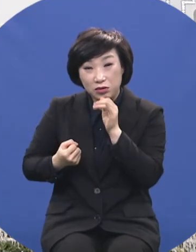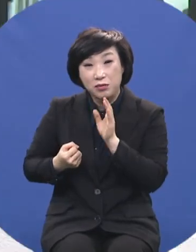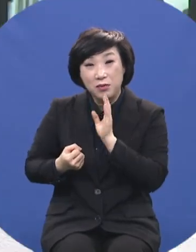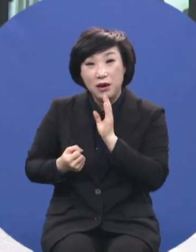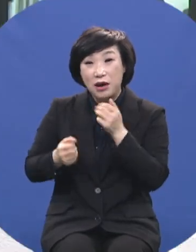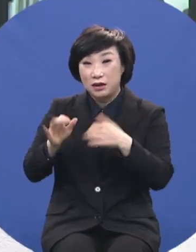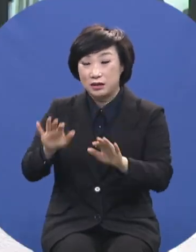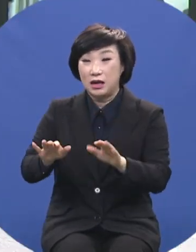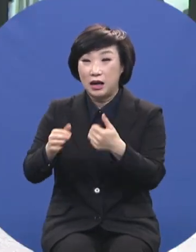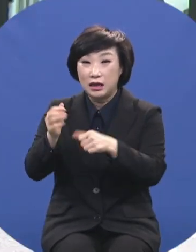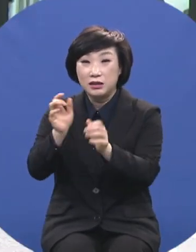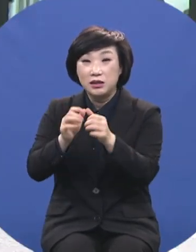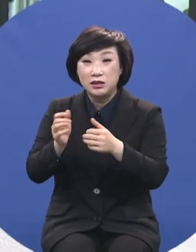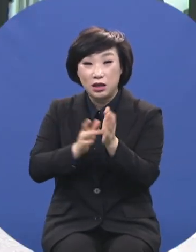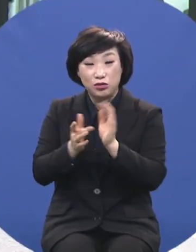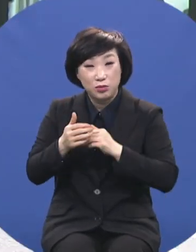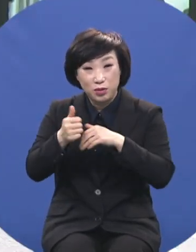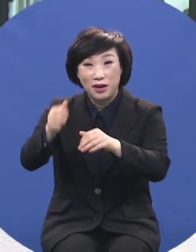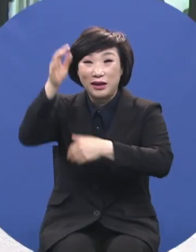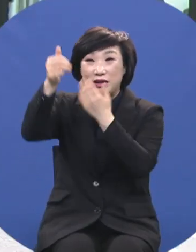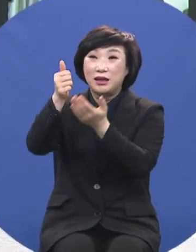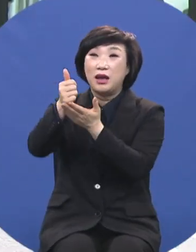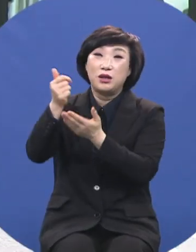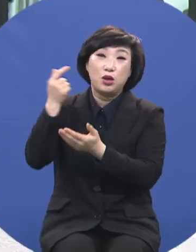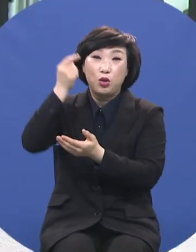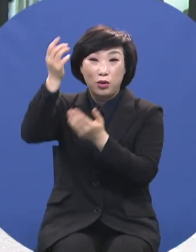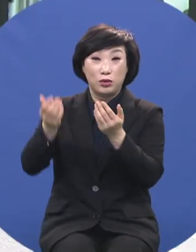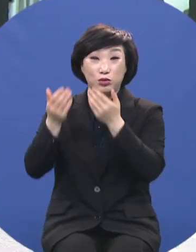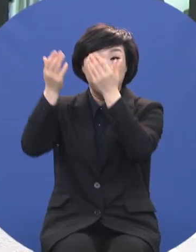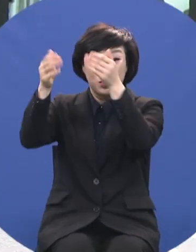보내서 죽이신 하나님께 영광을 돌려라.